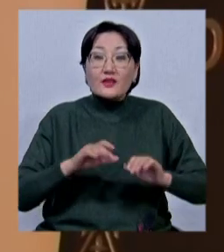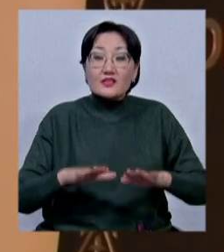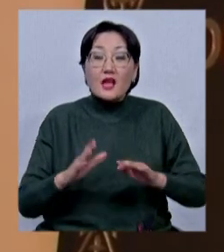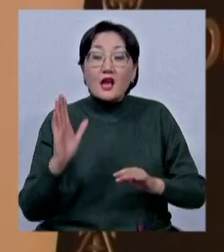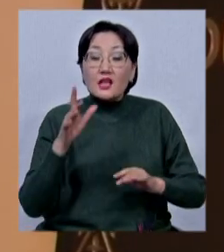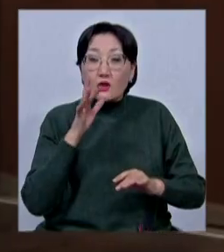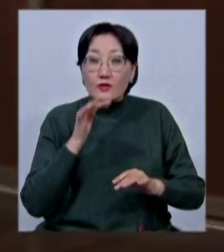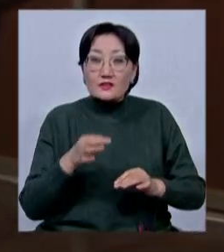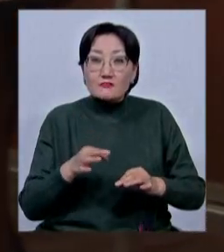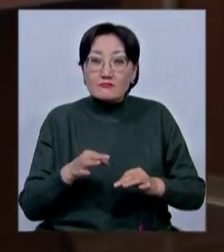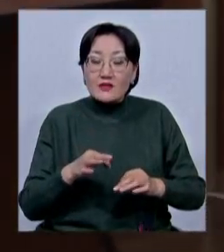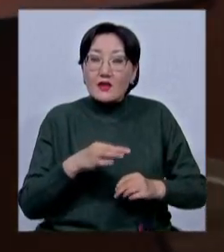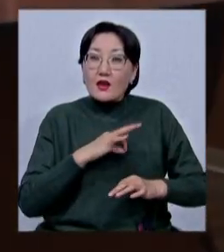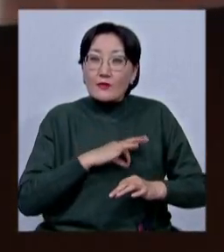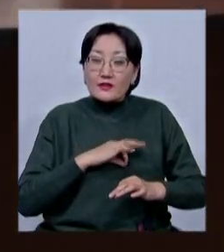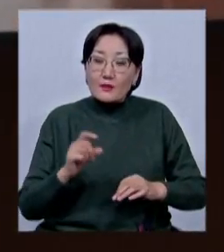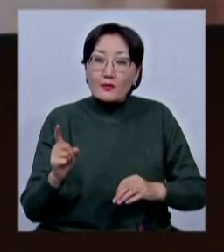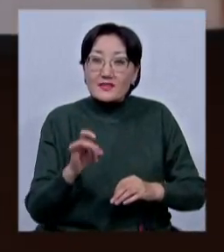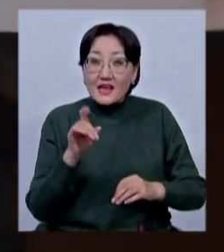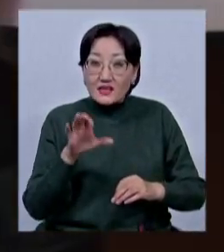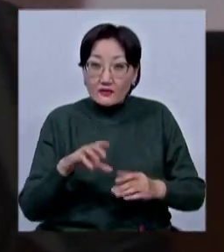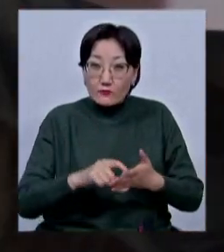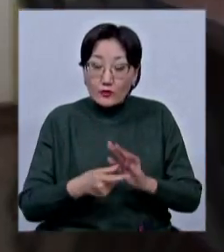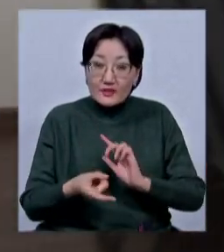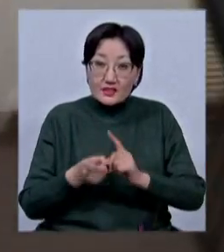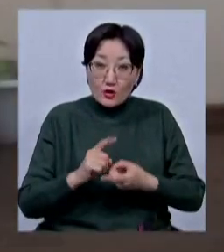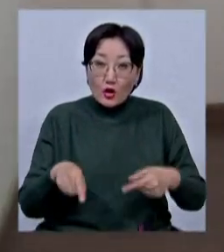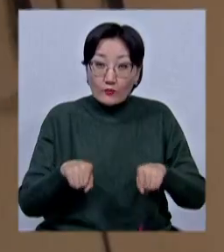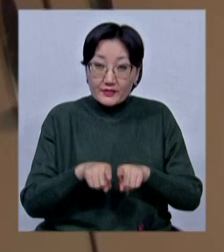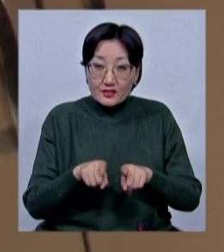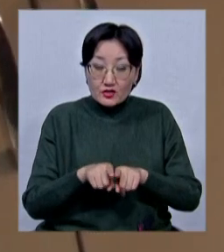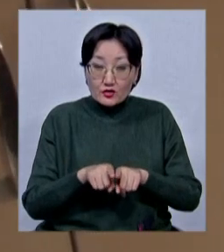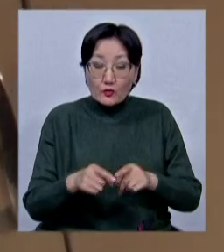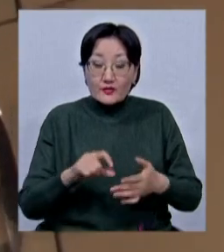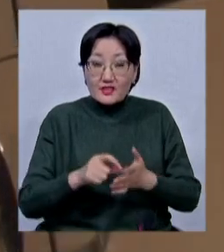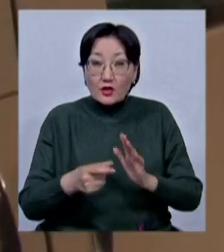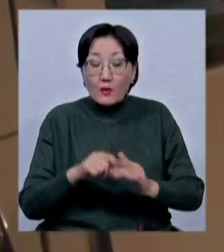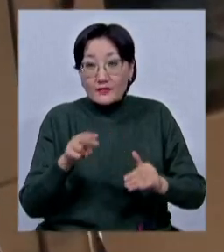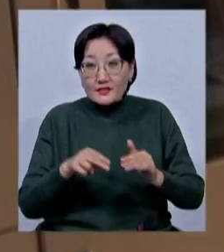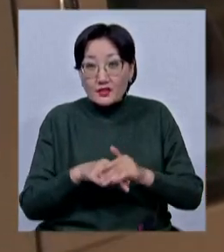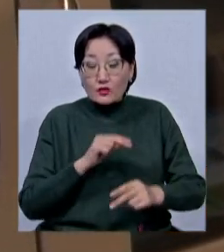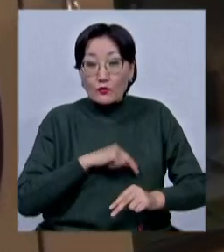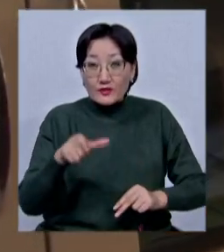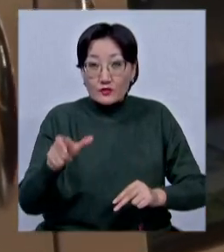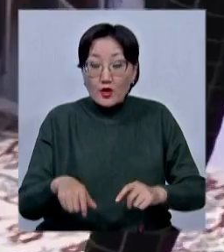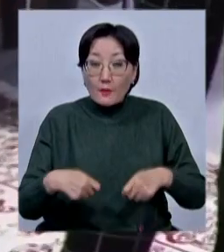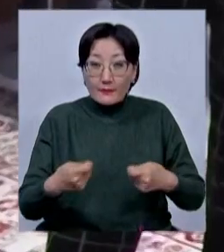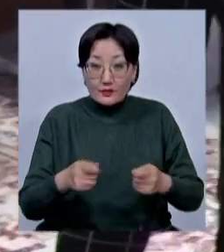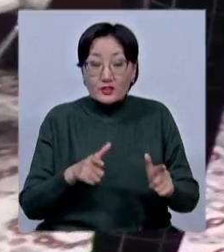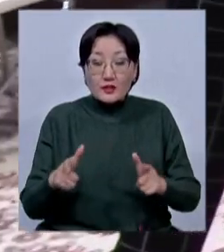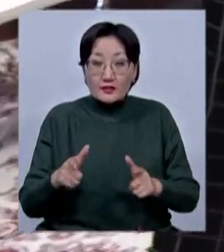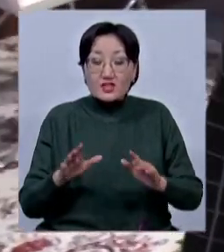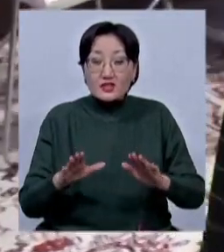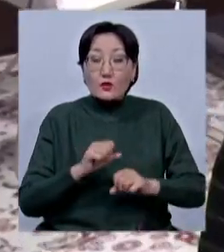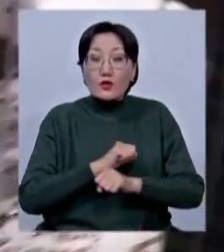алдағы уақытта мұрағат бөлмесіне айналдырмақ. Кейбірі тіпті мұндай бөлмелерді қол астындағы қызметкерлерге беруге дайын.